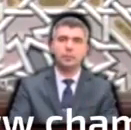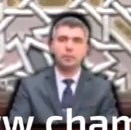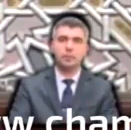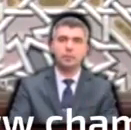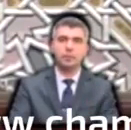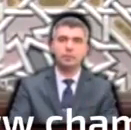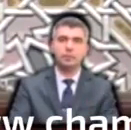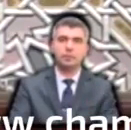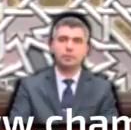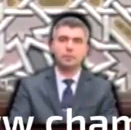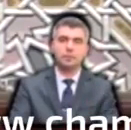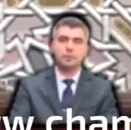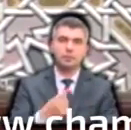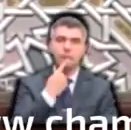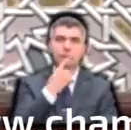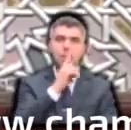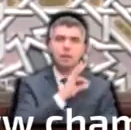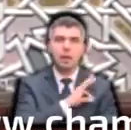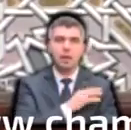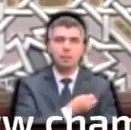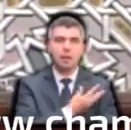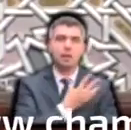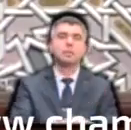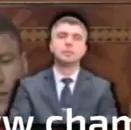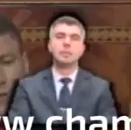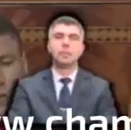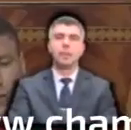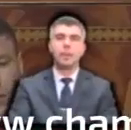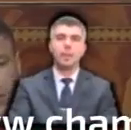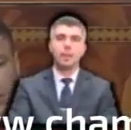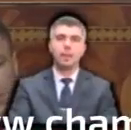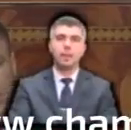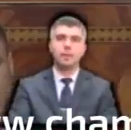الرئيس. بسم الله الرحمن الرحيم. الحمد لله.